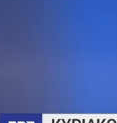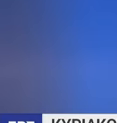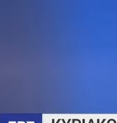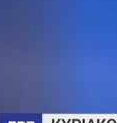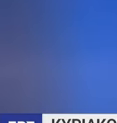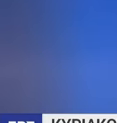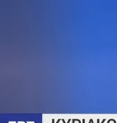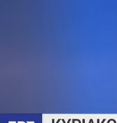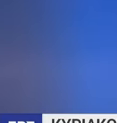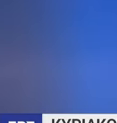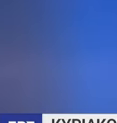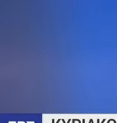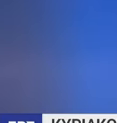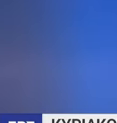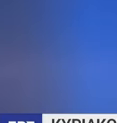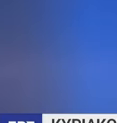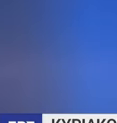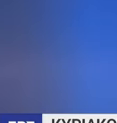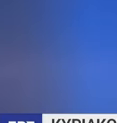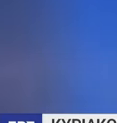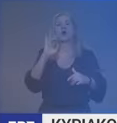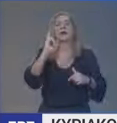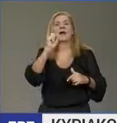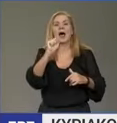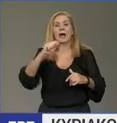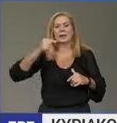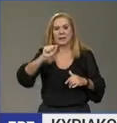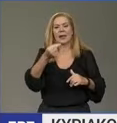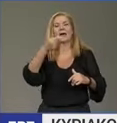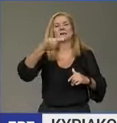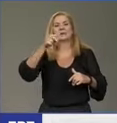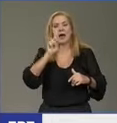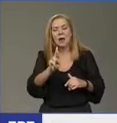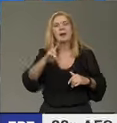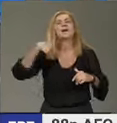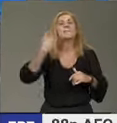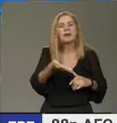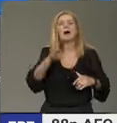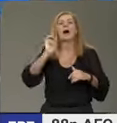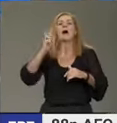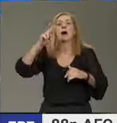Τάσος Στασιούλας από το Βόρεια.gr και ακολουθεί η Γεωργία Σκιτζή από την ΕΡΤ.